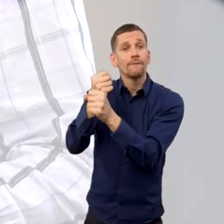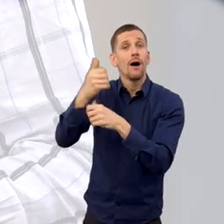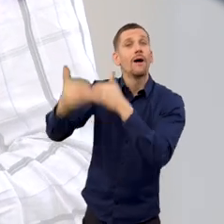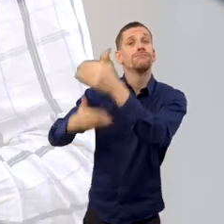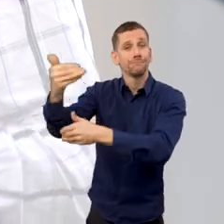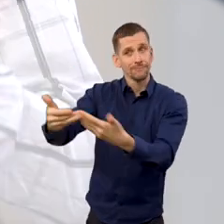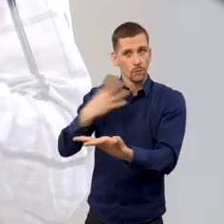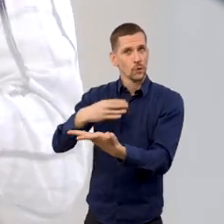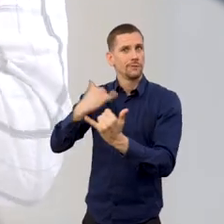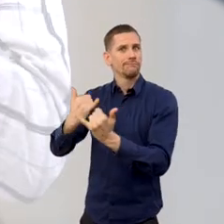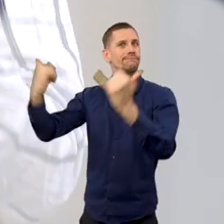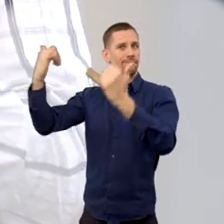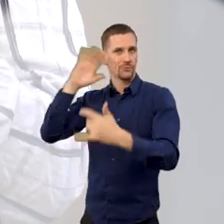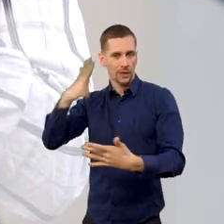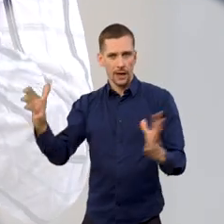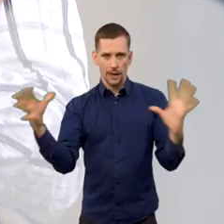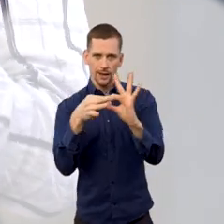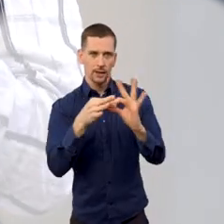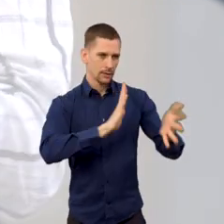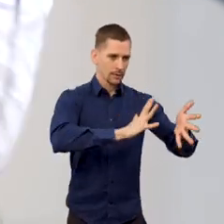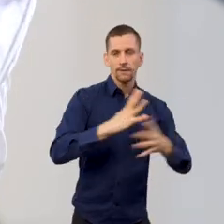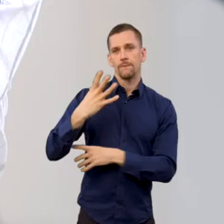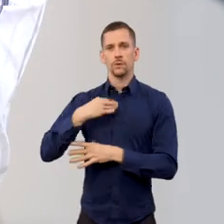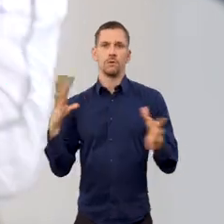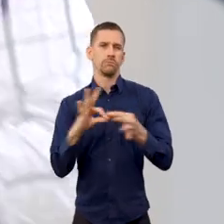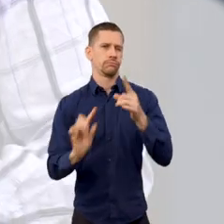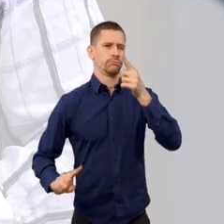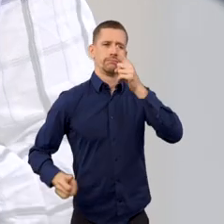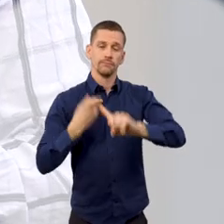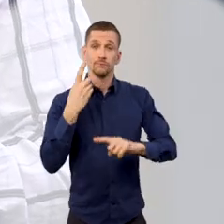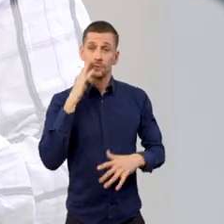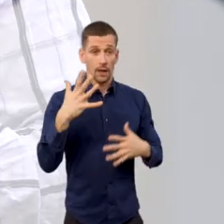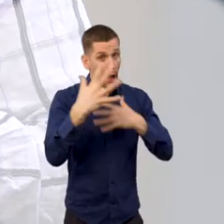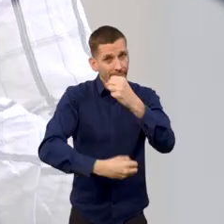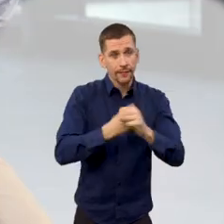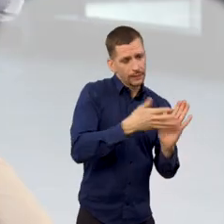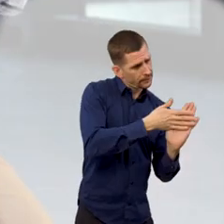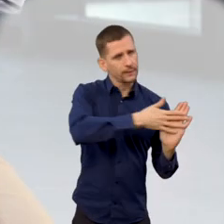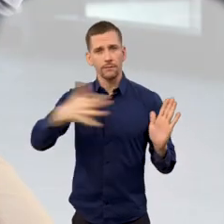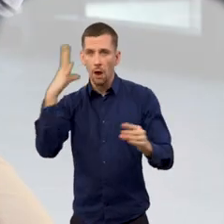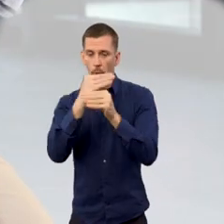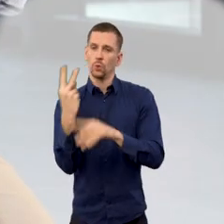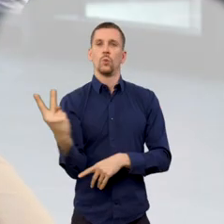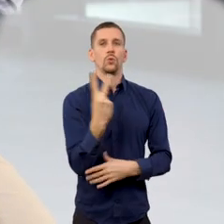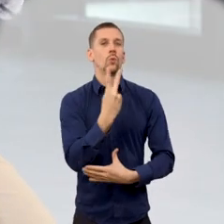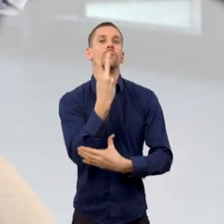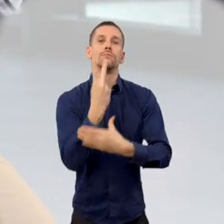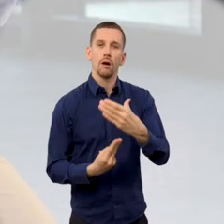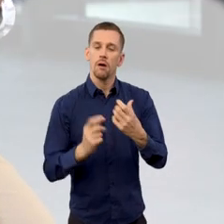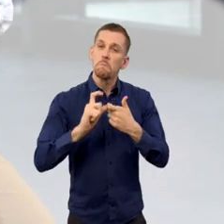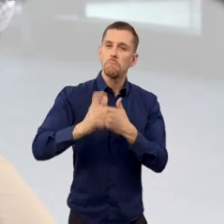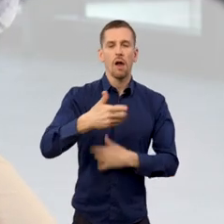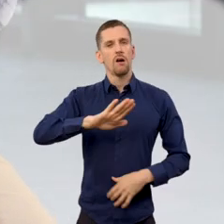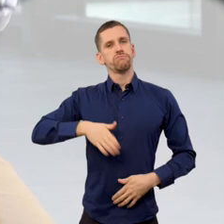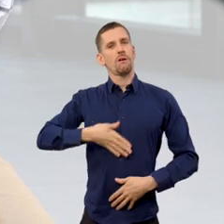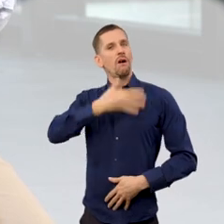dans l'entreprise, où effectivement, ils vont être confrontés au français, enfin, ils le sont de toute façon toute l'année, mais en ayant cette approche